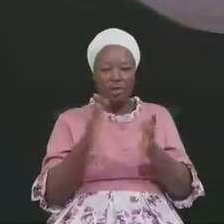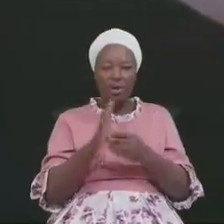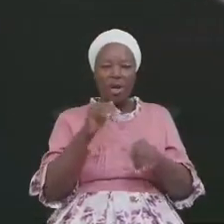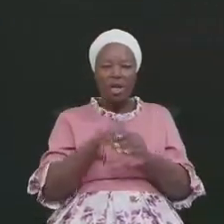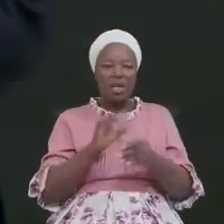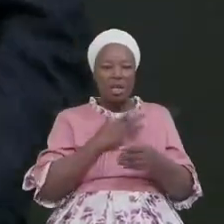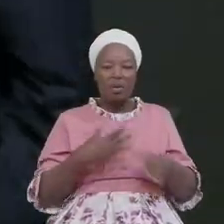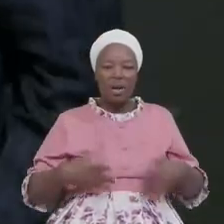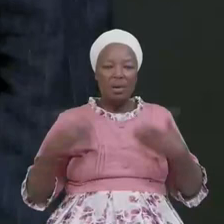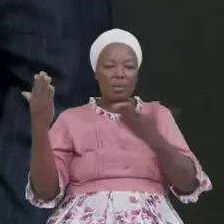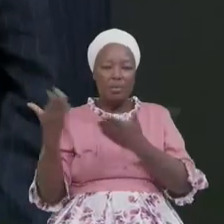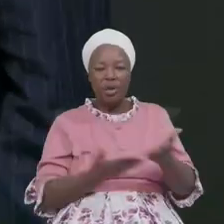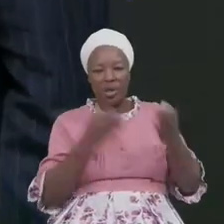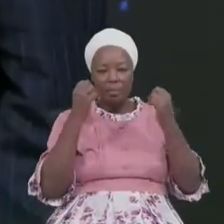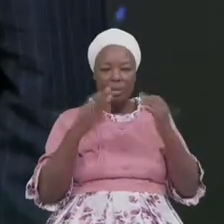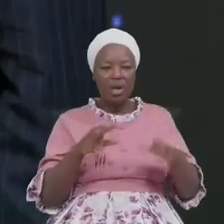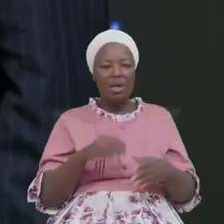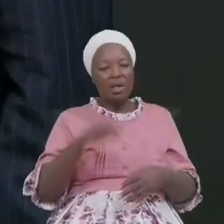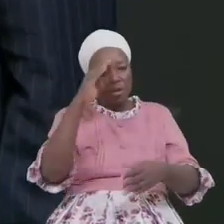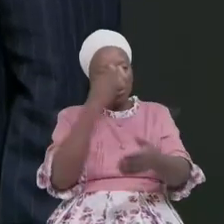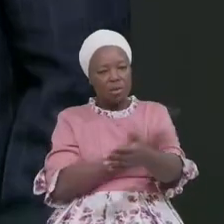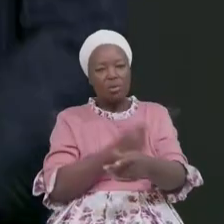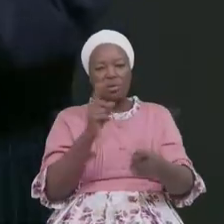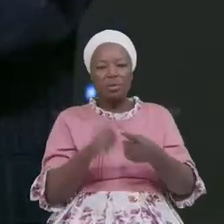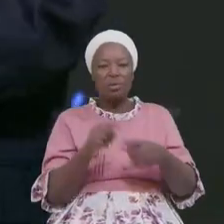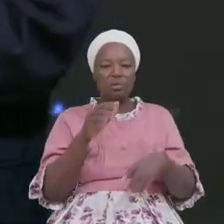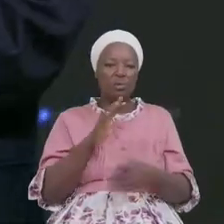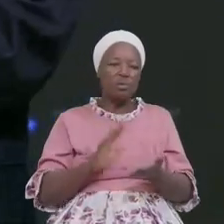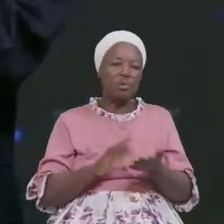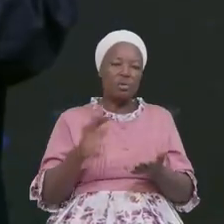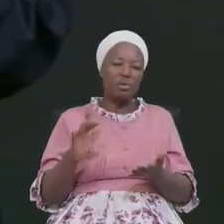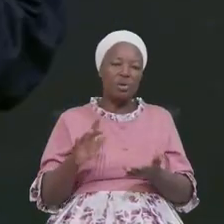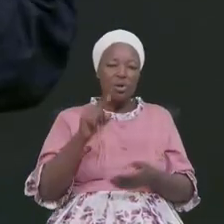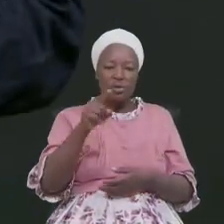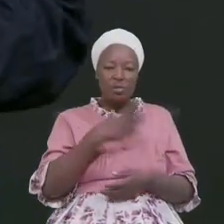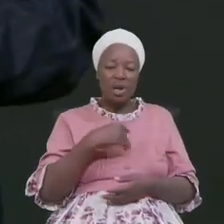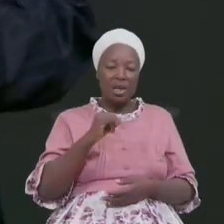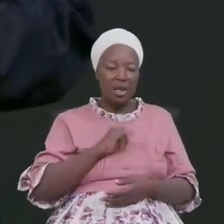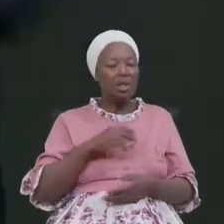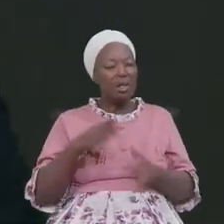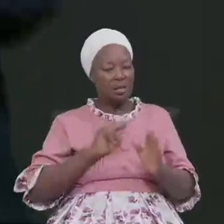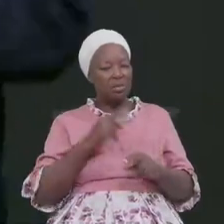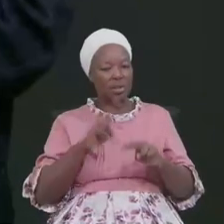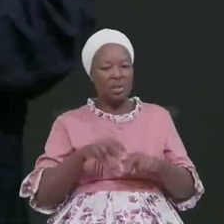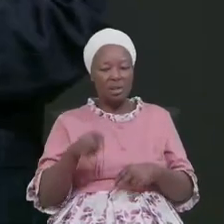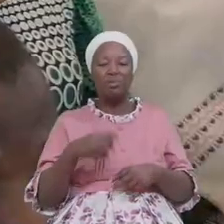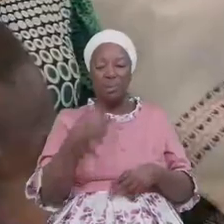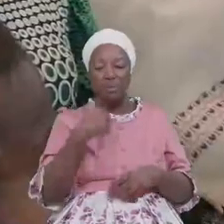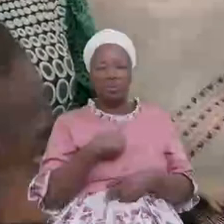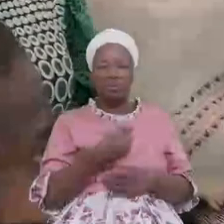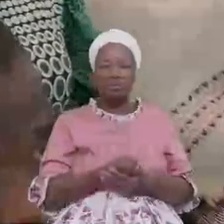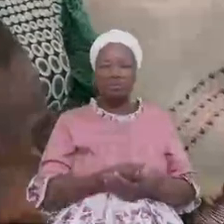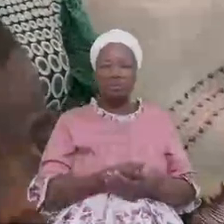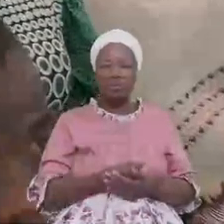beaucoup de fils à la gloire. Vous et moi, asseyons-nous. Dites-moi,